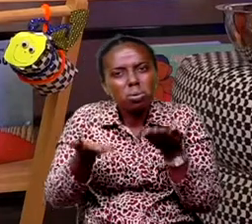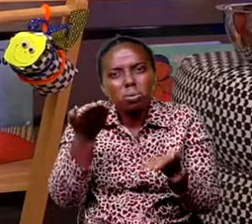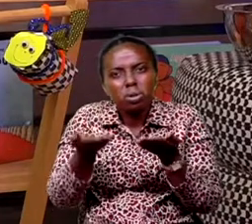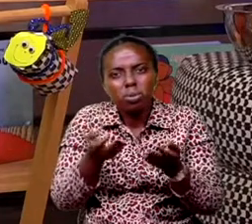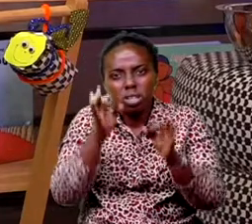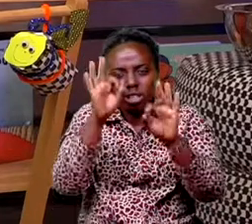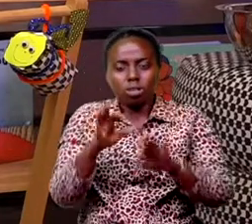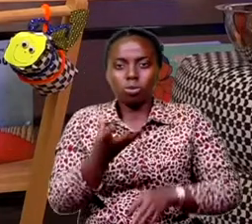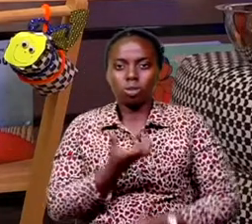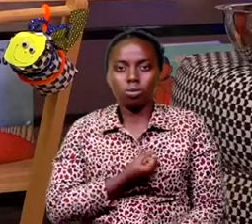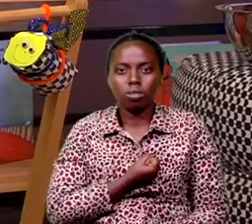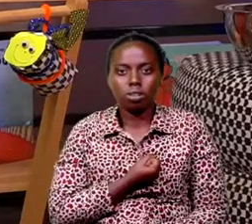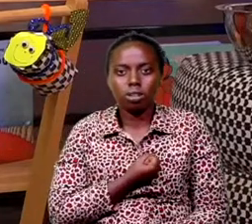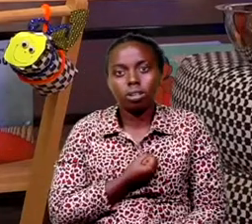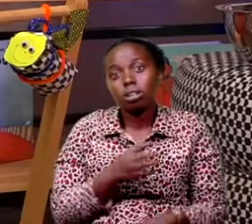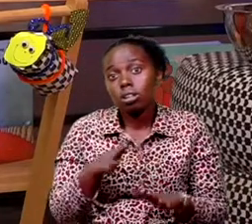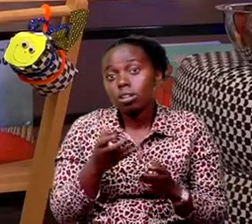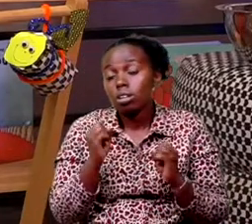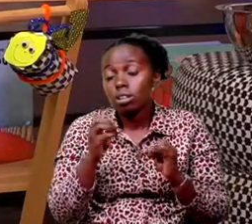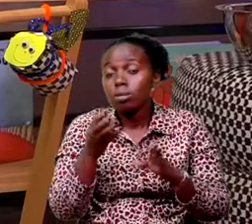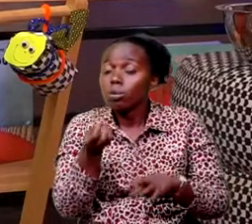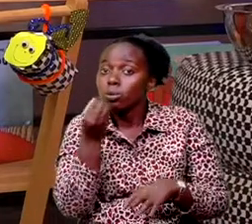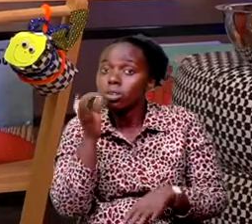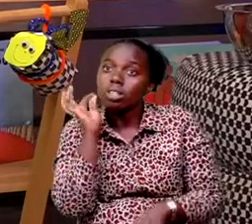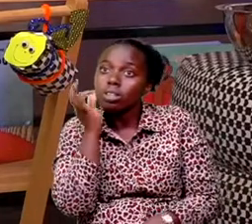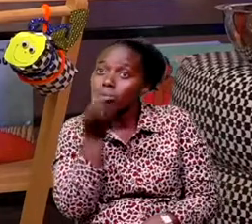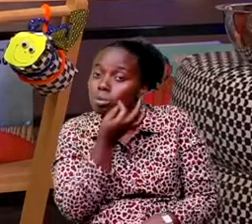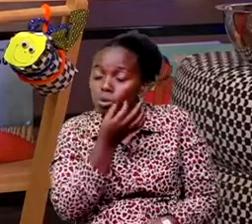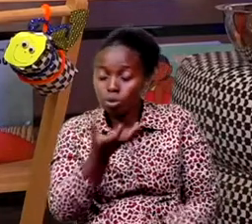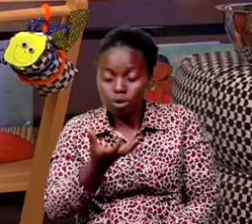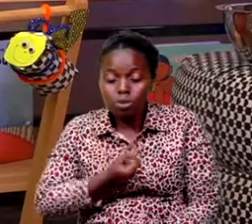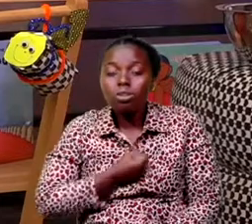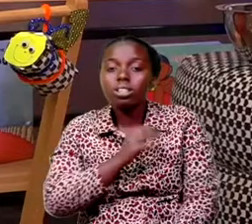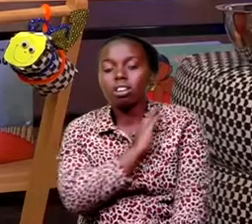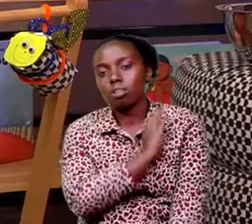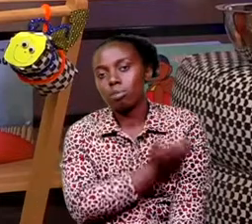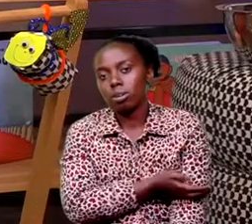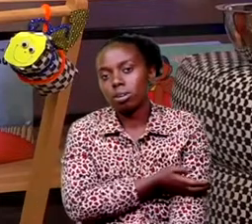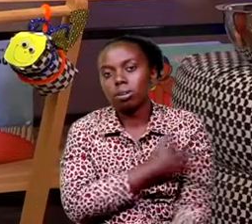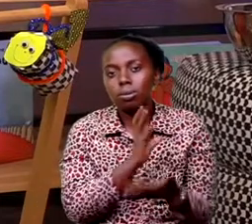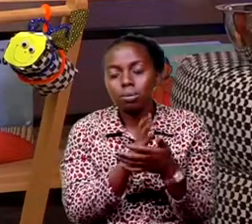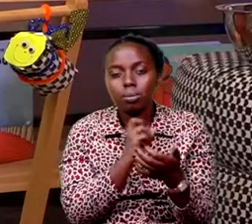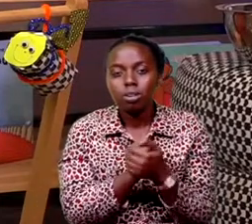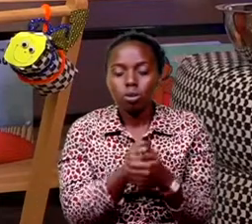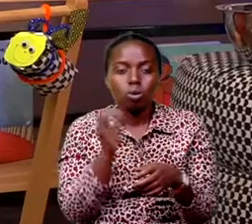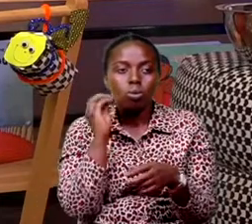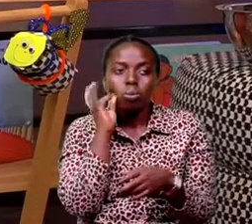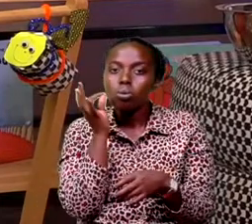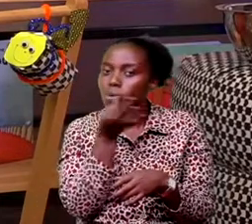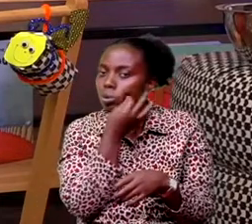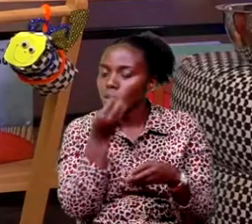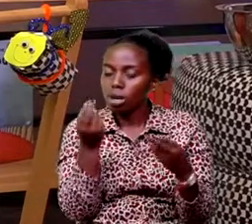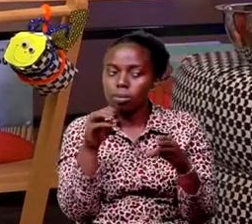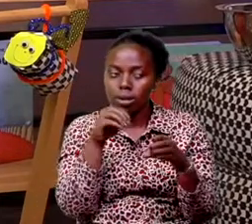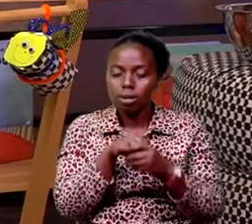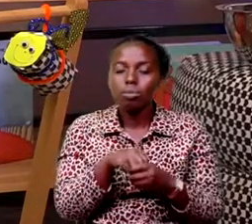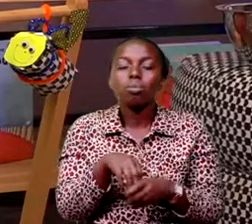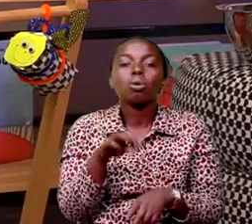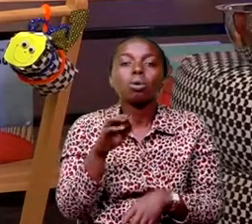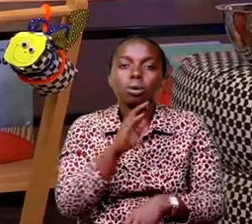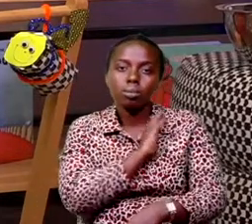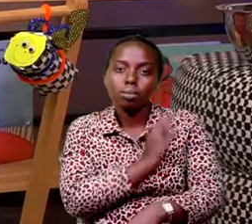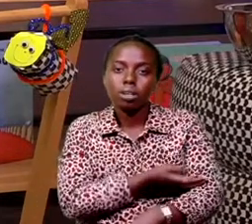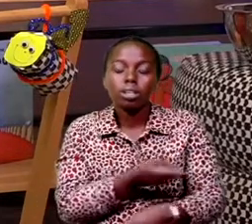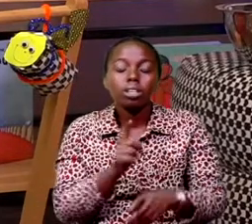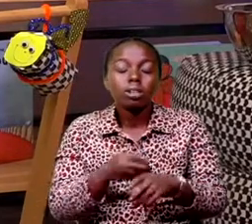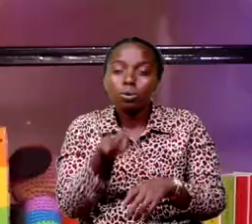uburemere icyo kintu gifite. Rero niyo uriye imbuto ugira imbaraga, kuko mu mbuto harimo imbaraga. Iyo uriye imboga